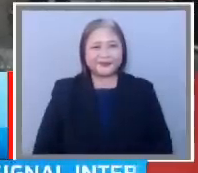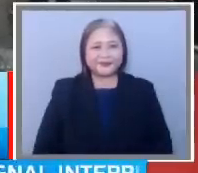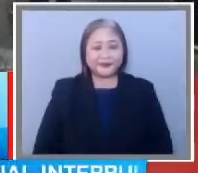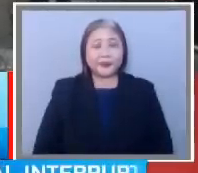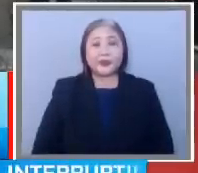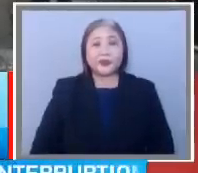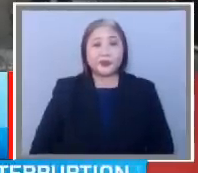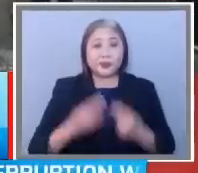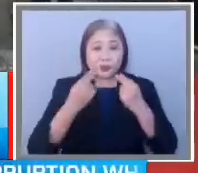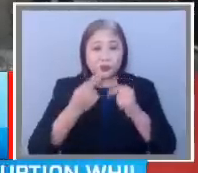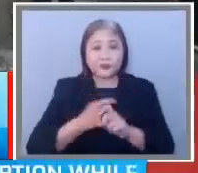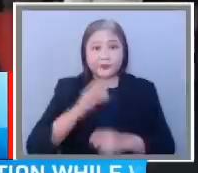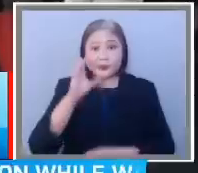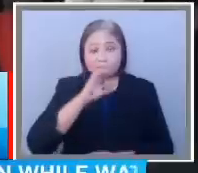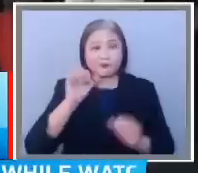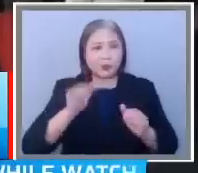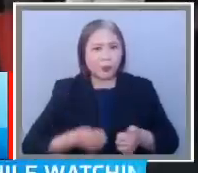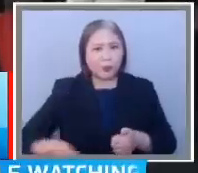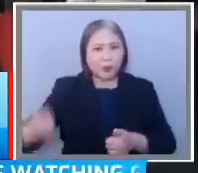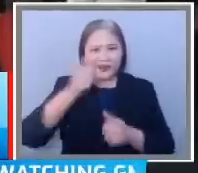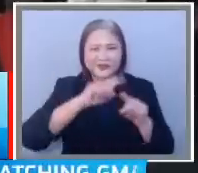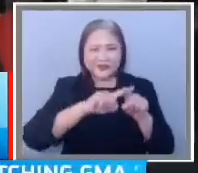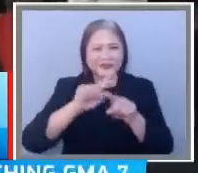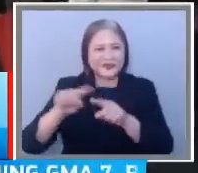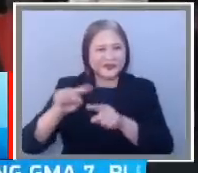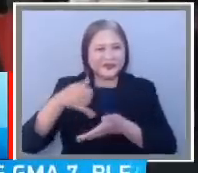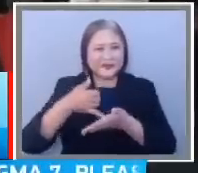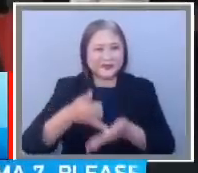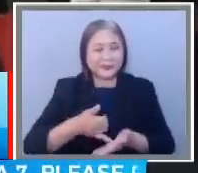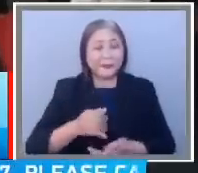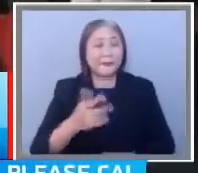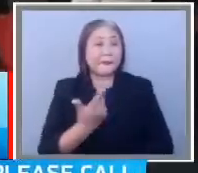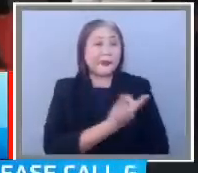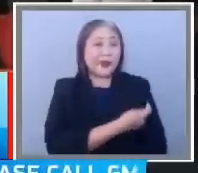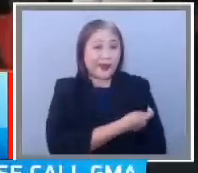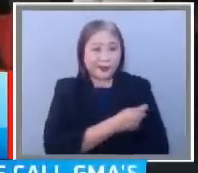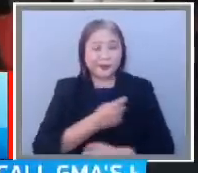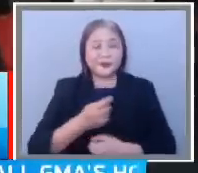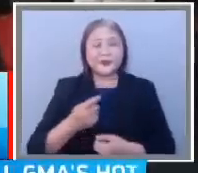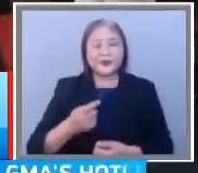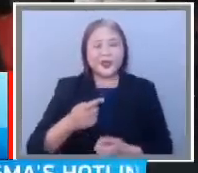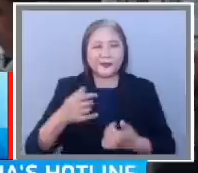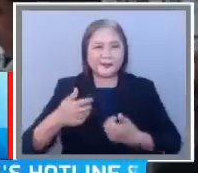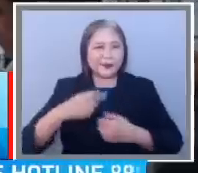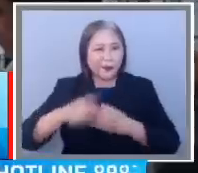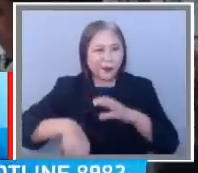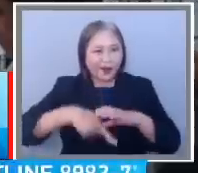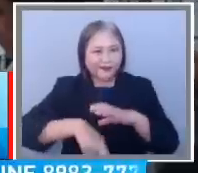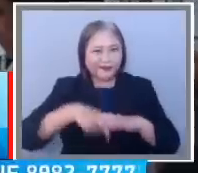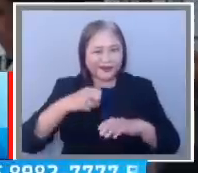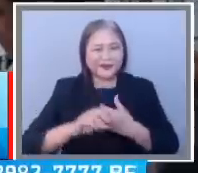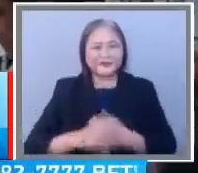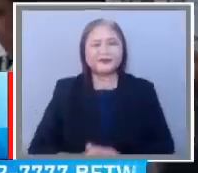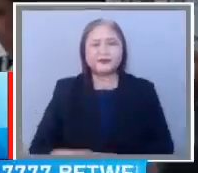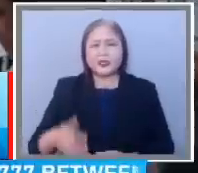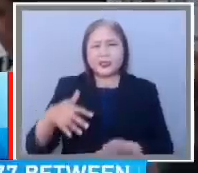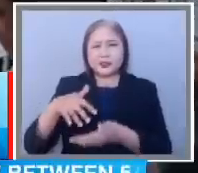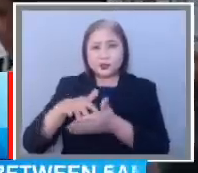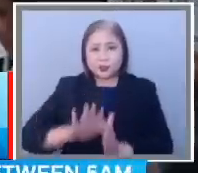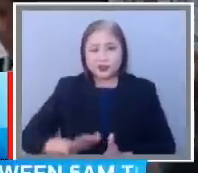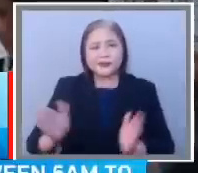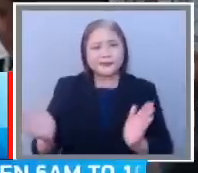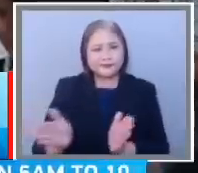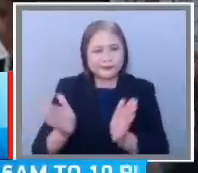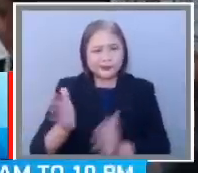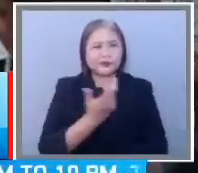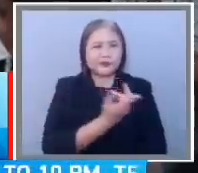maaaring manalo ng iba't ibang premyo sa bakuna extravaganza balik eskwela. Layo nitong hikayatin ng mga estudyante na magpabakuna. Ang ilan